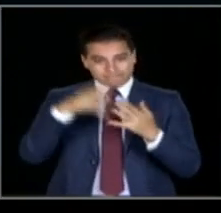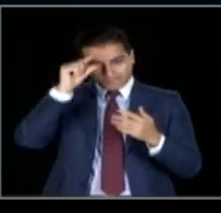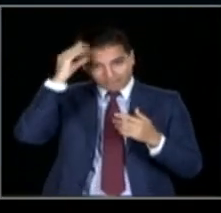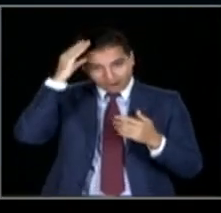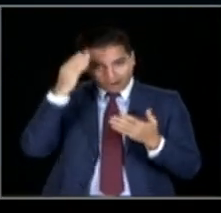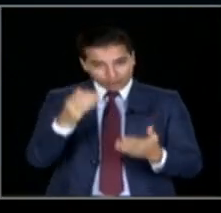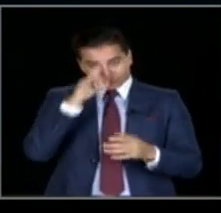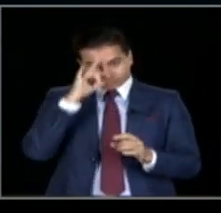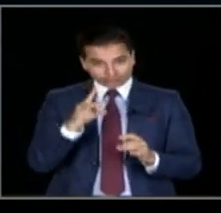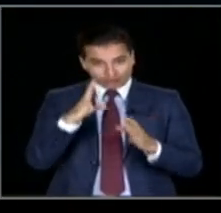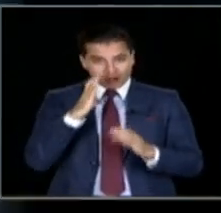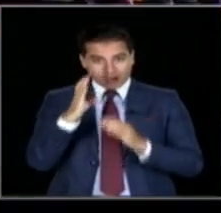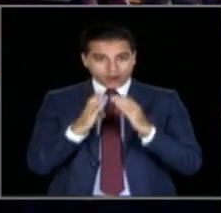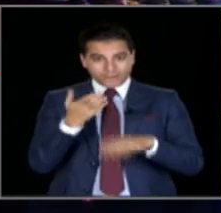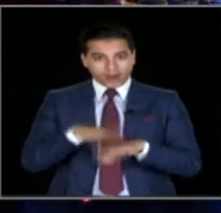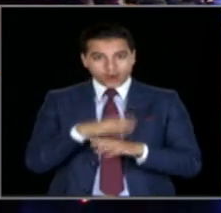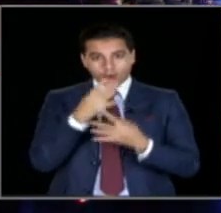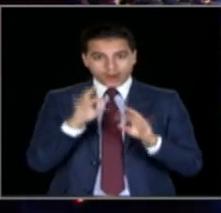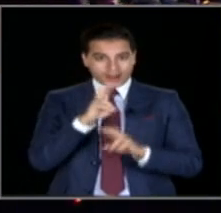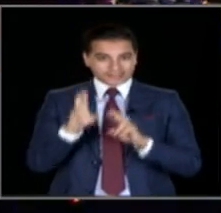العباقرة، إن شاء الله أجاوب كل الأسئلة.